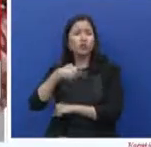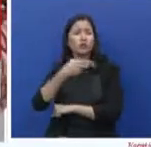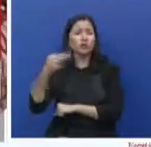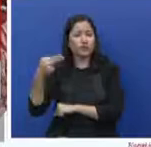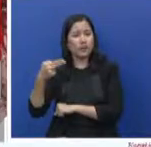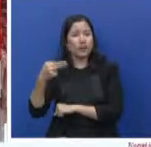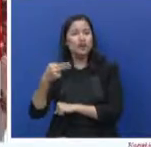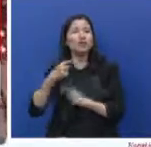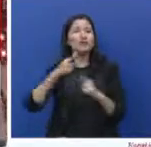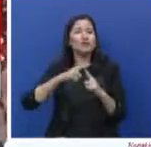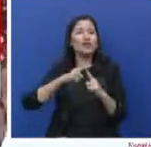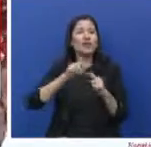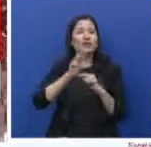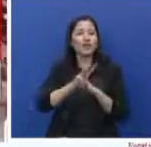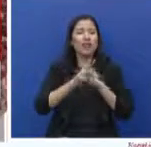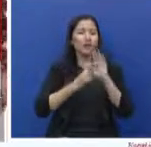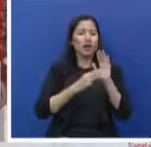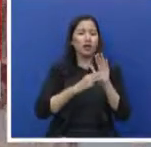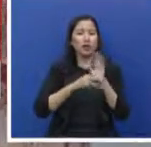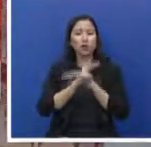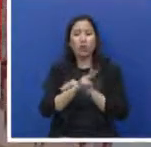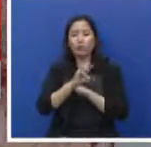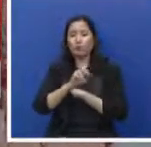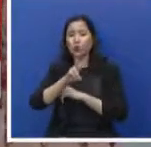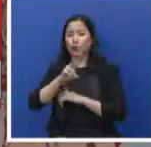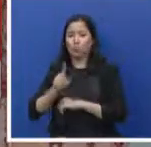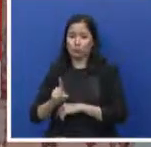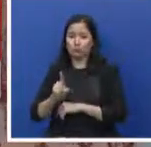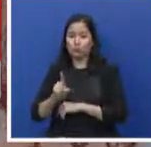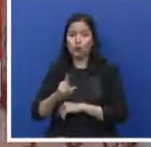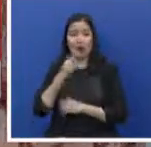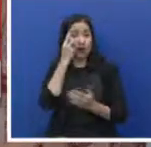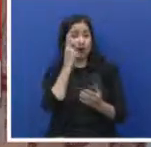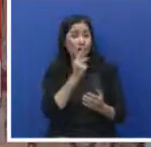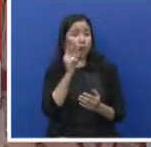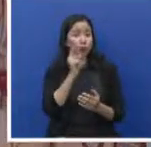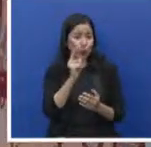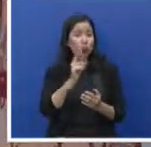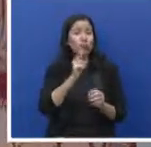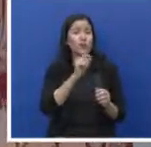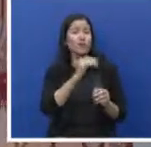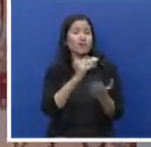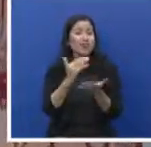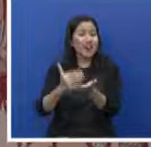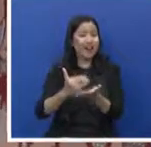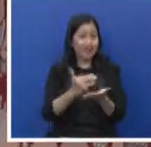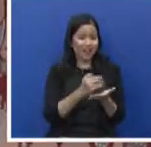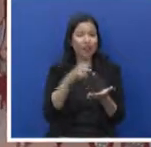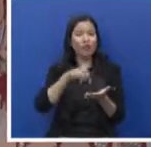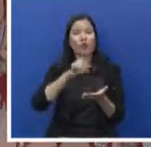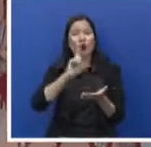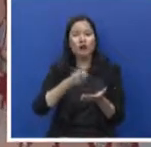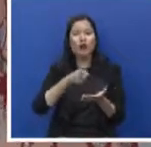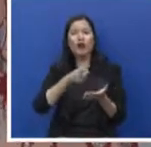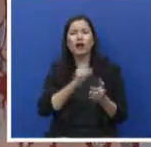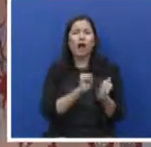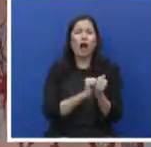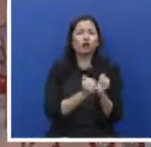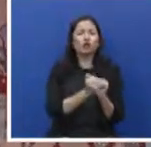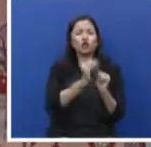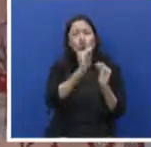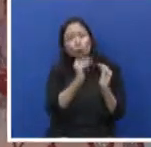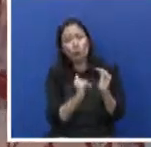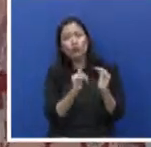Indonesia per tanggal 3 Maret 2021. Nah, kita akan lihat dulu datanya. Ini ada beberapa kasus menurun maupun juga